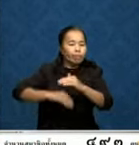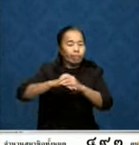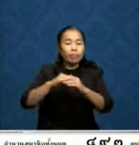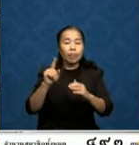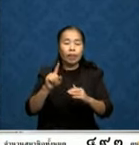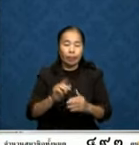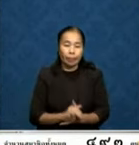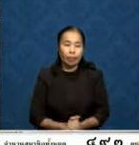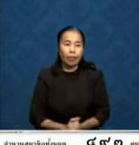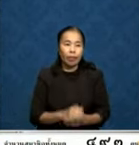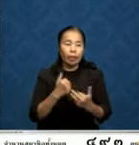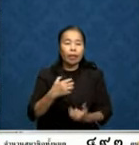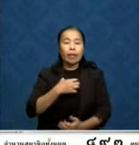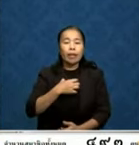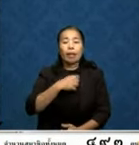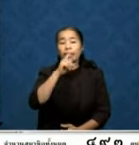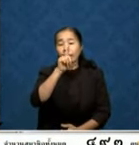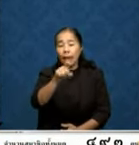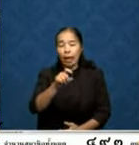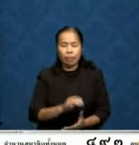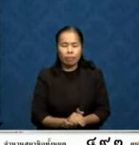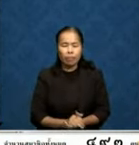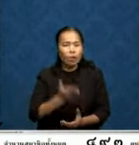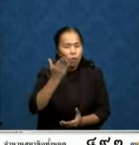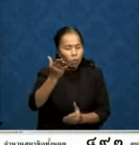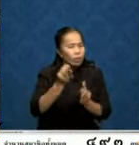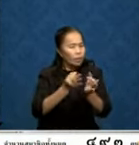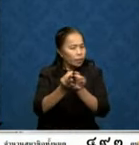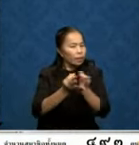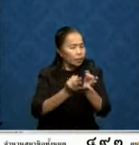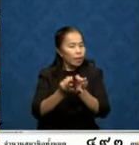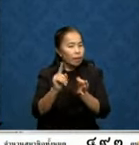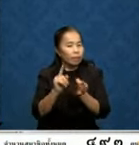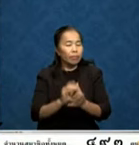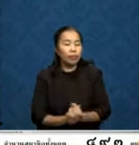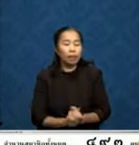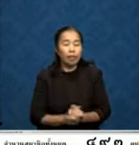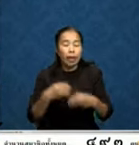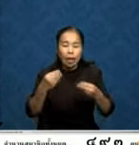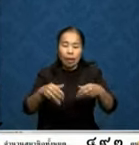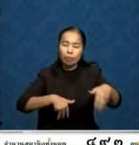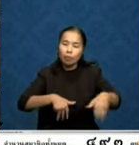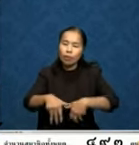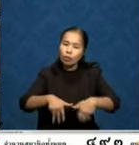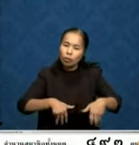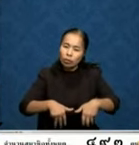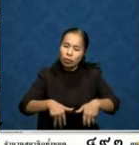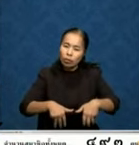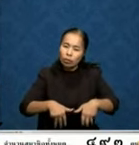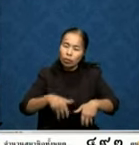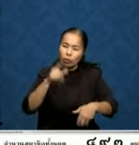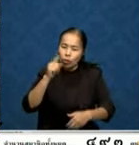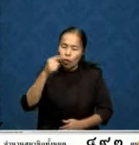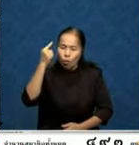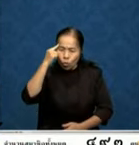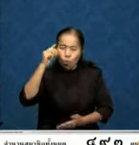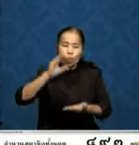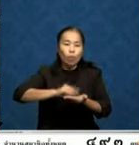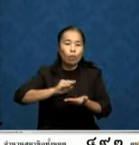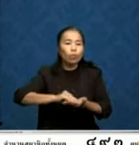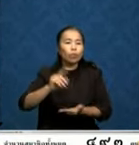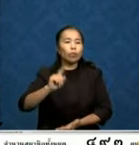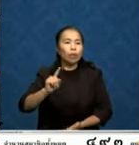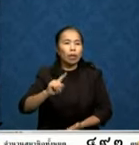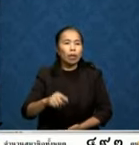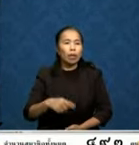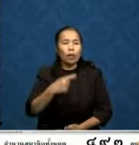จึงอยากถามทางผู้มาชี้แจงว่าให้ประชาชนรู้ข้อมูลได้ไหมครับมากกว่านี้อย่าพูด